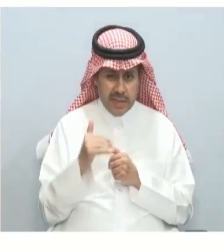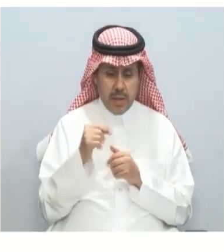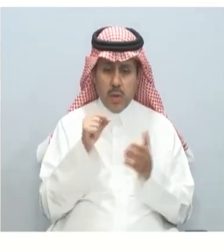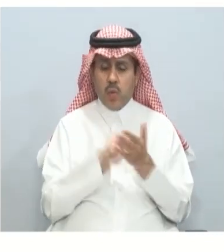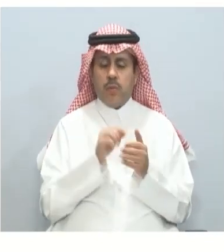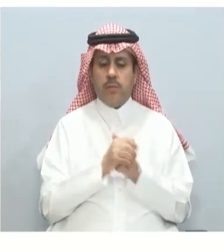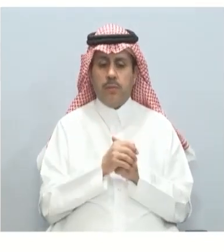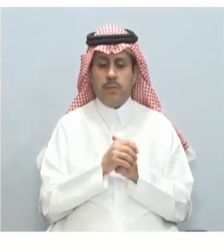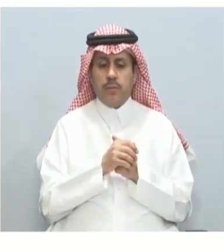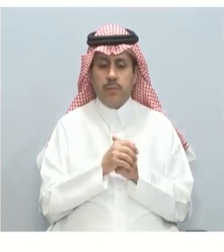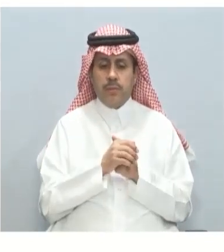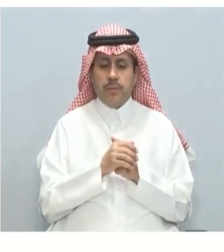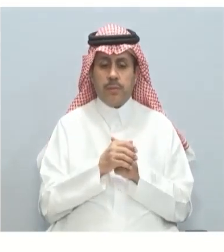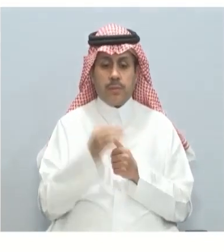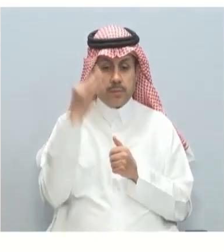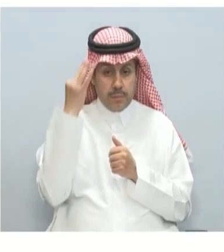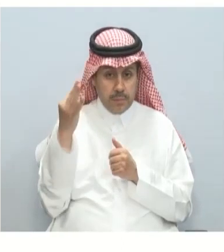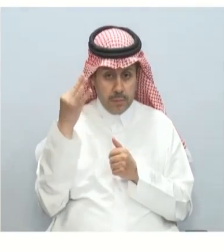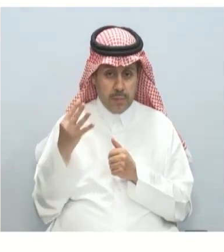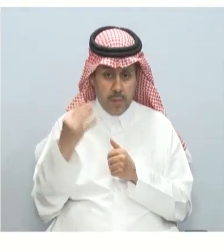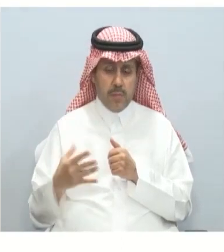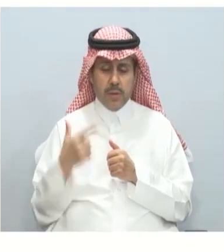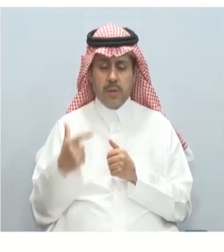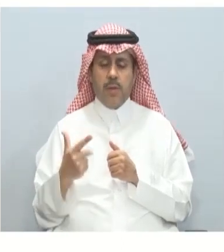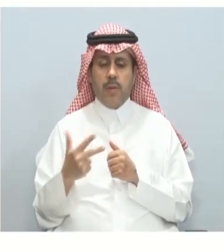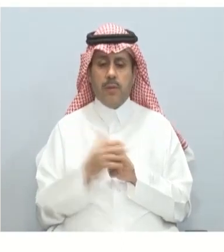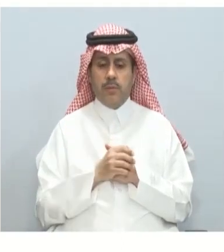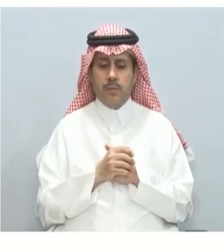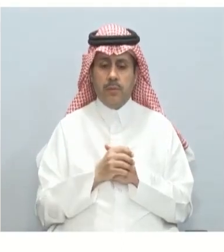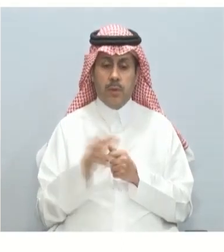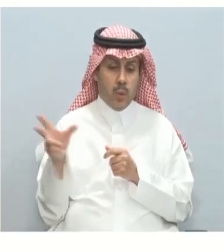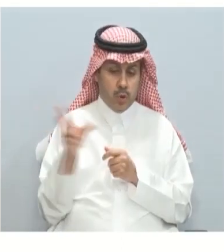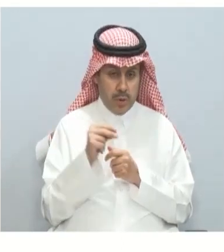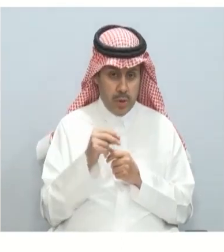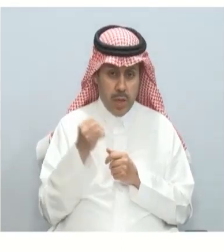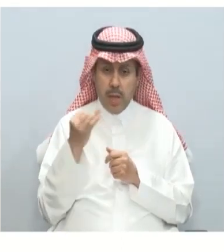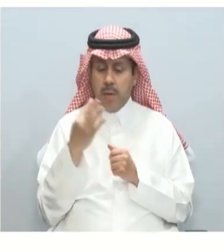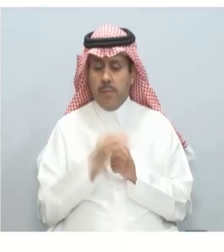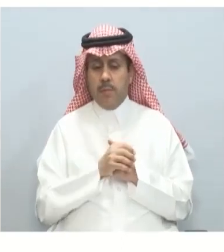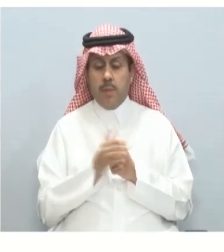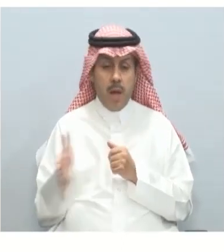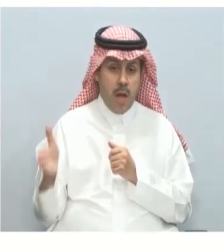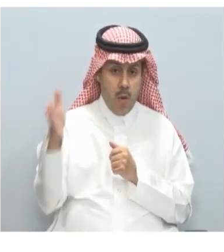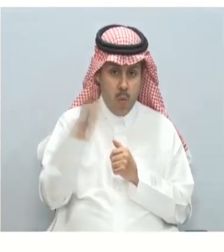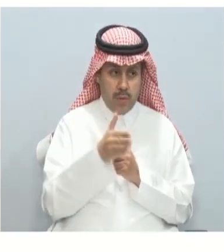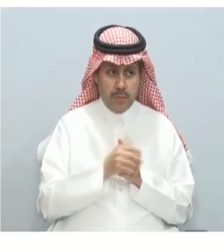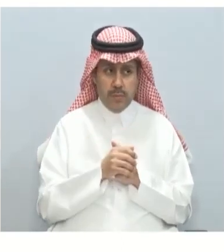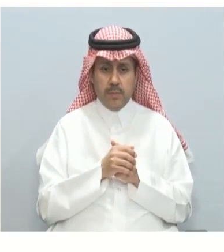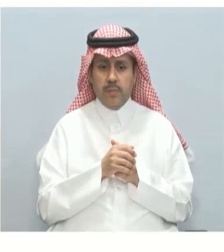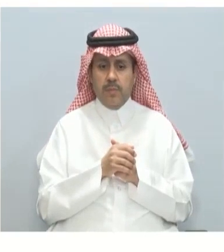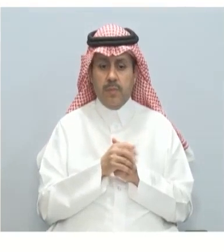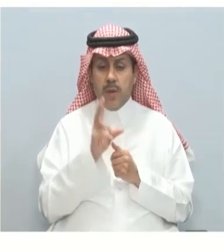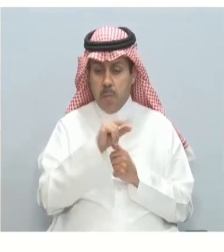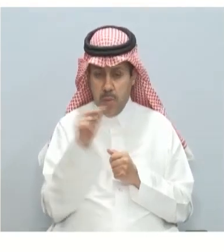وبعدين اخذنا من بعدها قيم 3 4 5 6 7 8 واوجد قيمها عوضنا وجدنا قيمها ثم